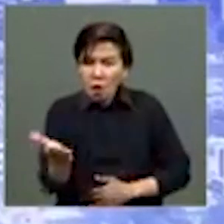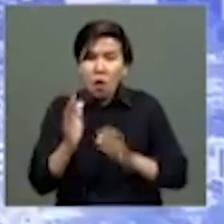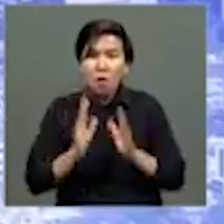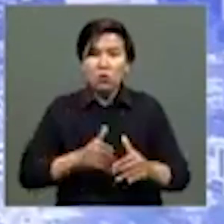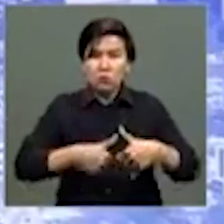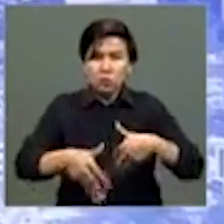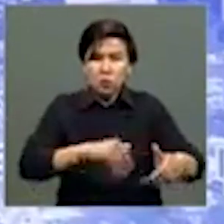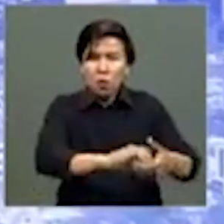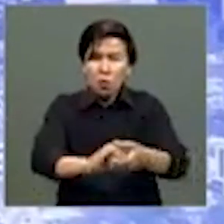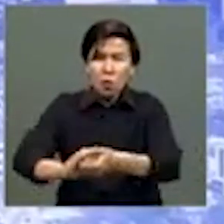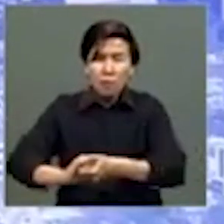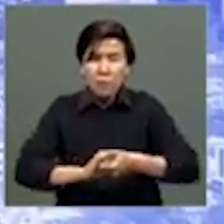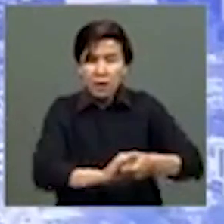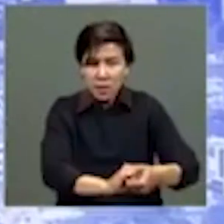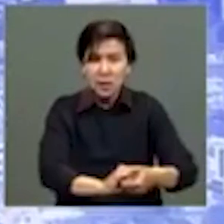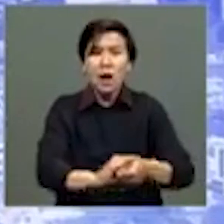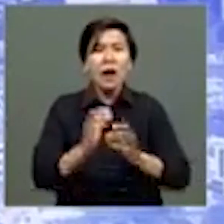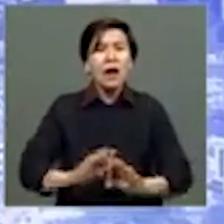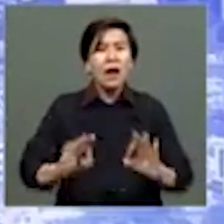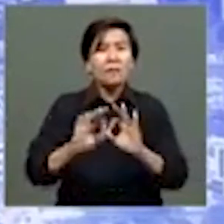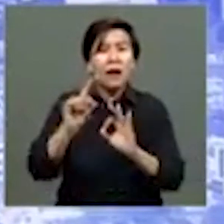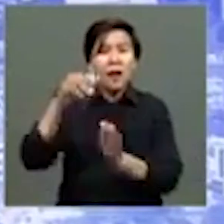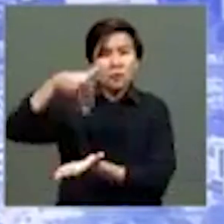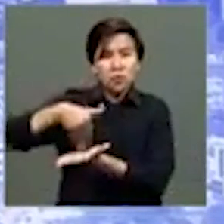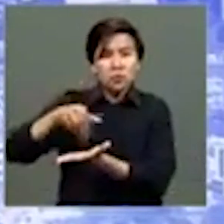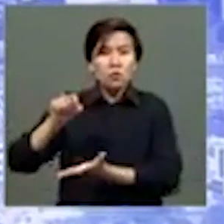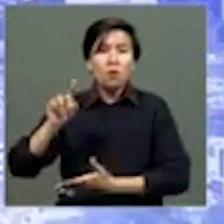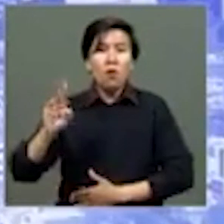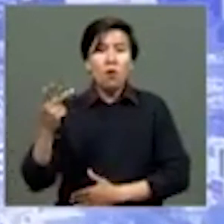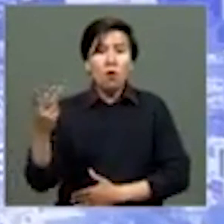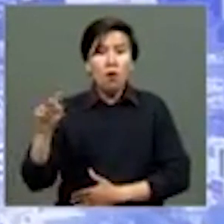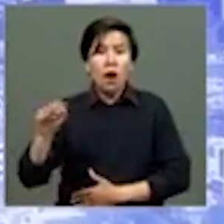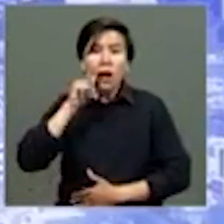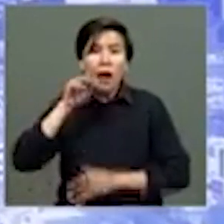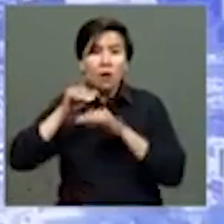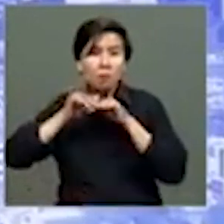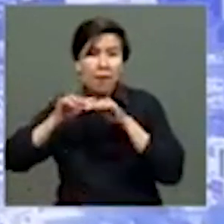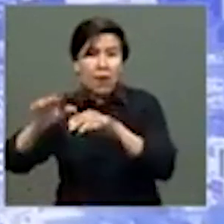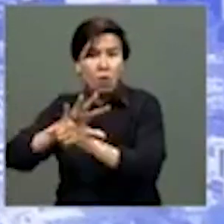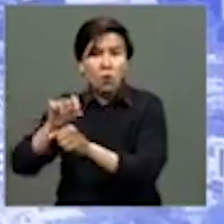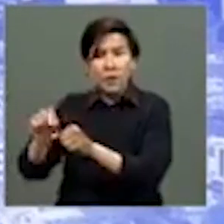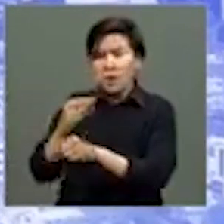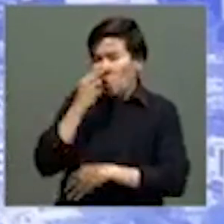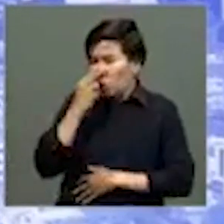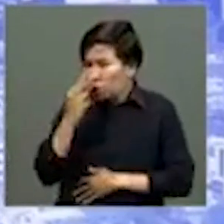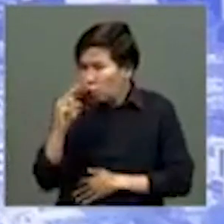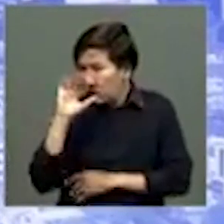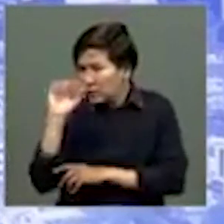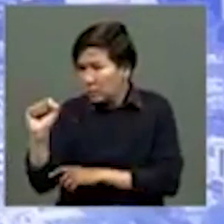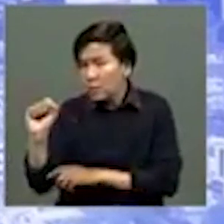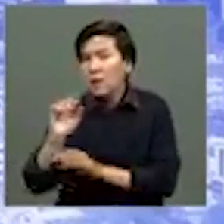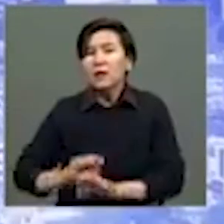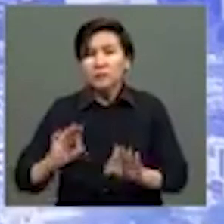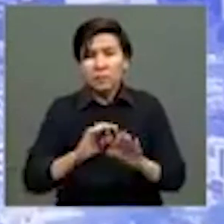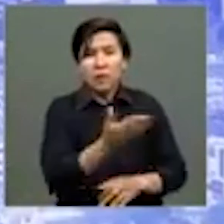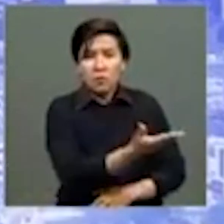นนะคะติดตามการรายงานอย่างกระชั้นชิดทุกๆวันเพราะอะไรเพราะว่าเราต้องการความร่วมมือจากพี่น้องประชาชนอย่างมาก